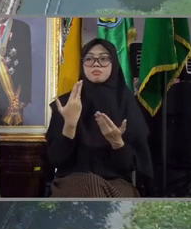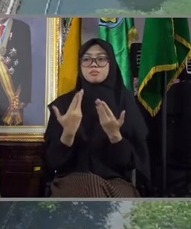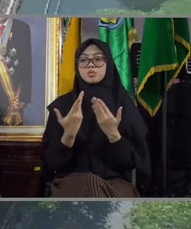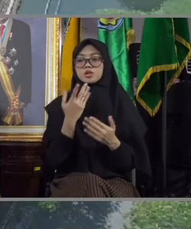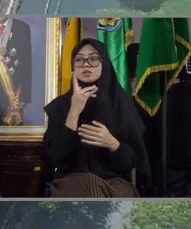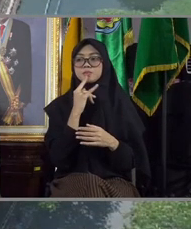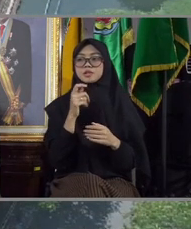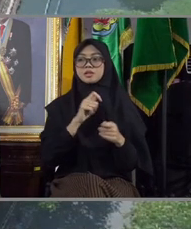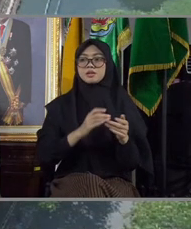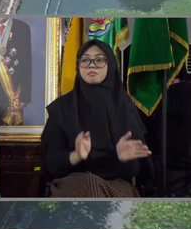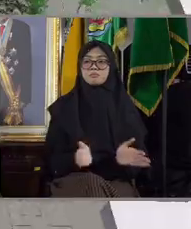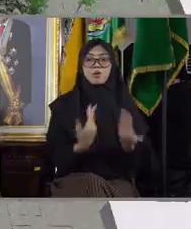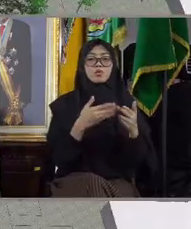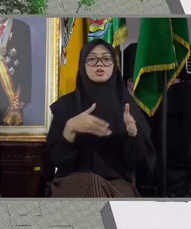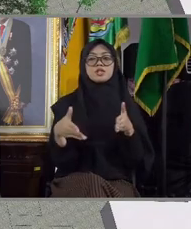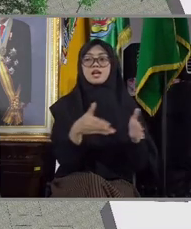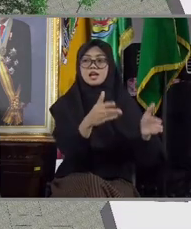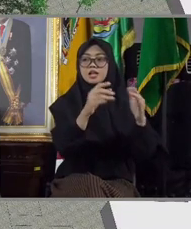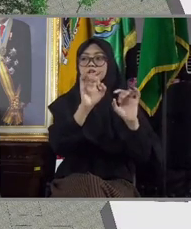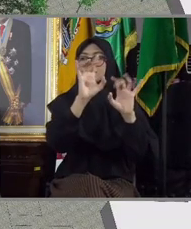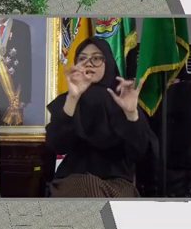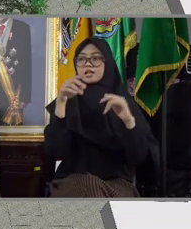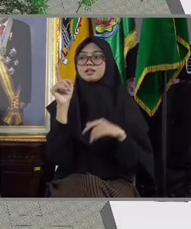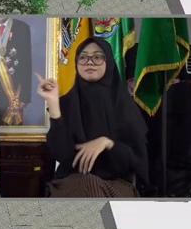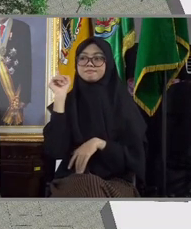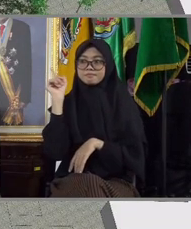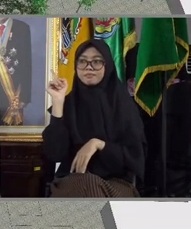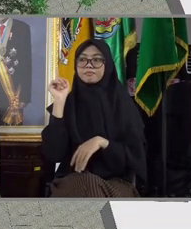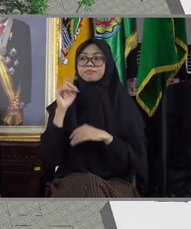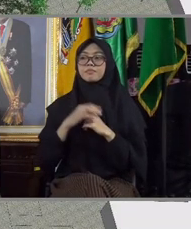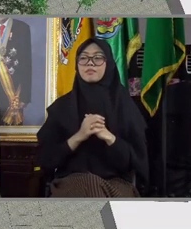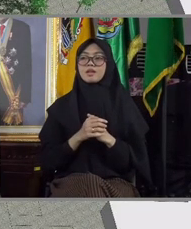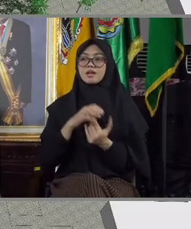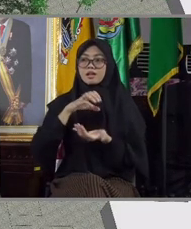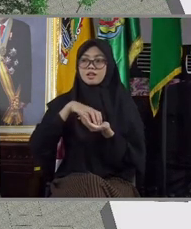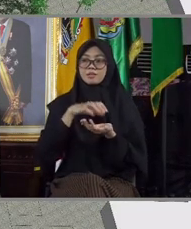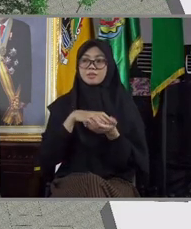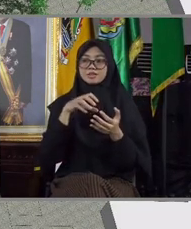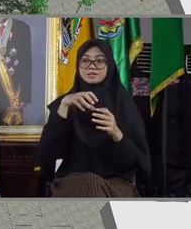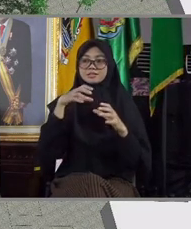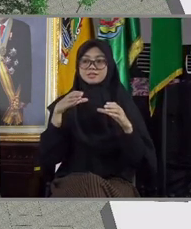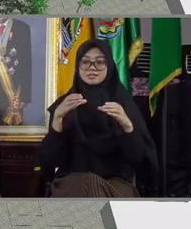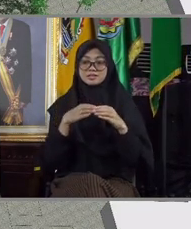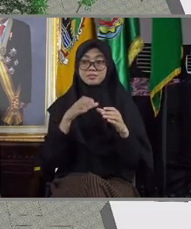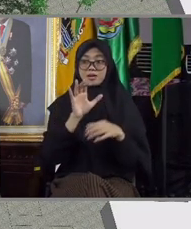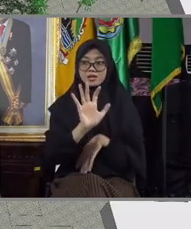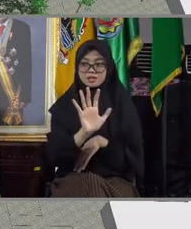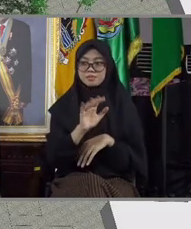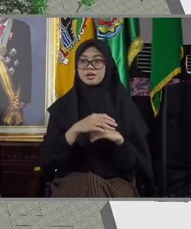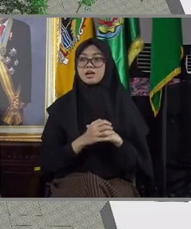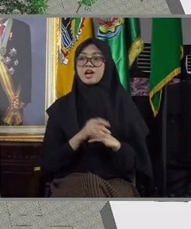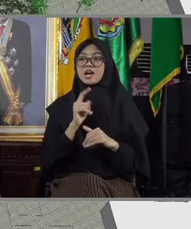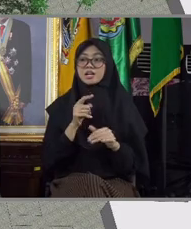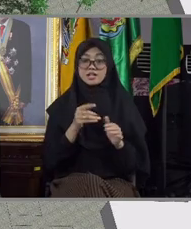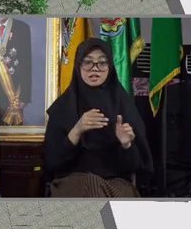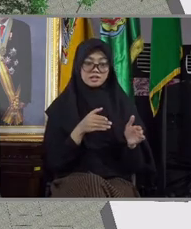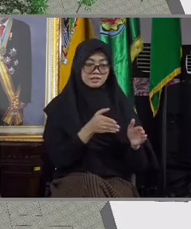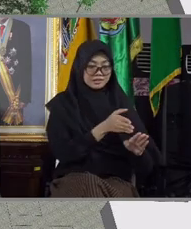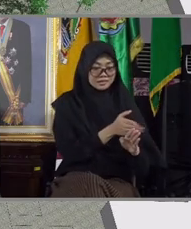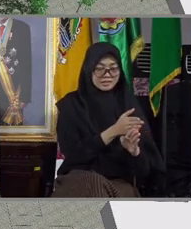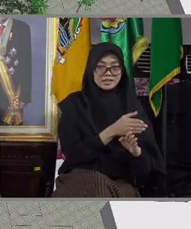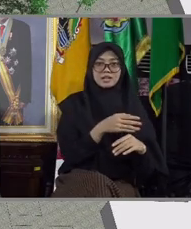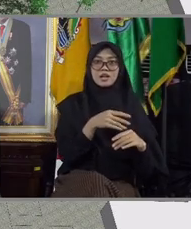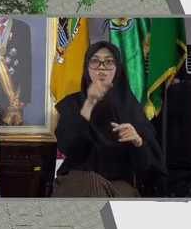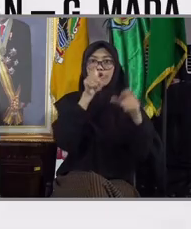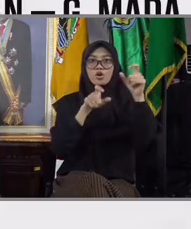ngerjain jalannya, dan seterusnya. Nah rencana kami Pak Gub, di kawasan Simpang 5 ini kan ada PKL di trotoar. Tahap pertama kita